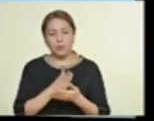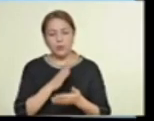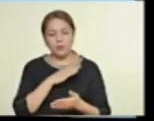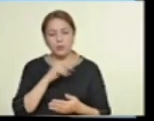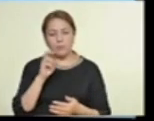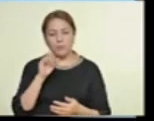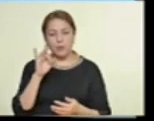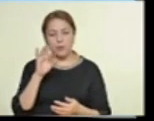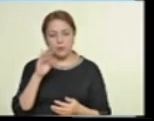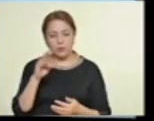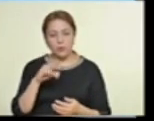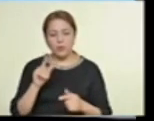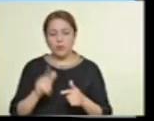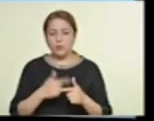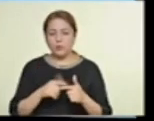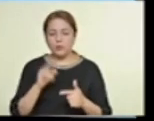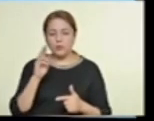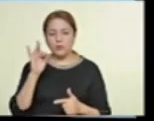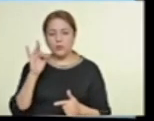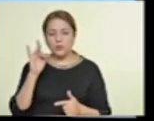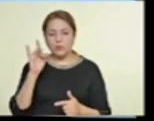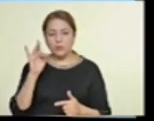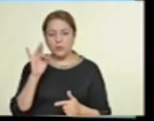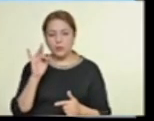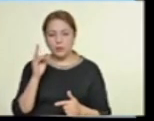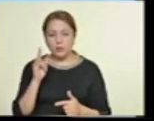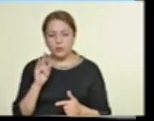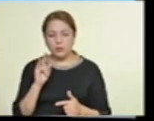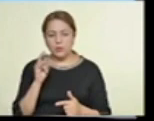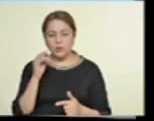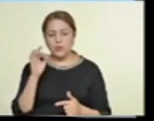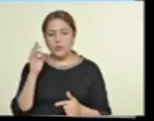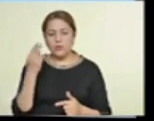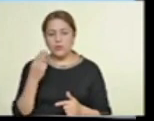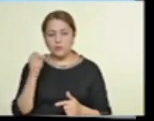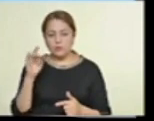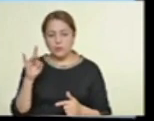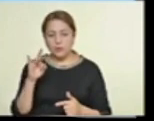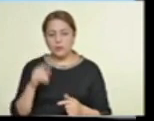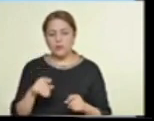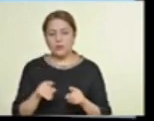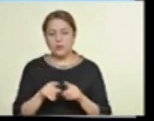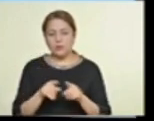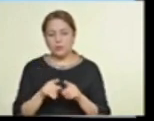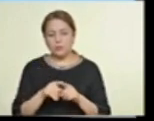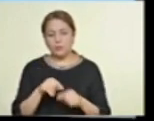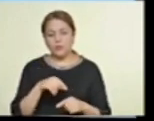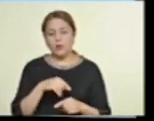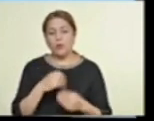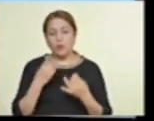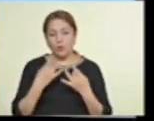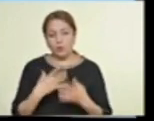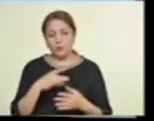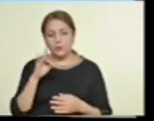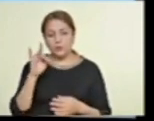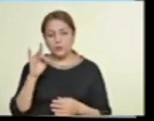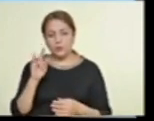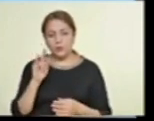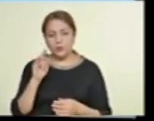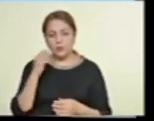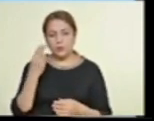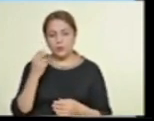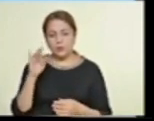yoki ritsar kabi ana shu oddiy ritsar ham eng kichik bir feodal jamoaning